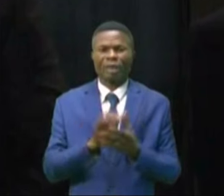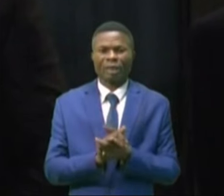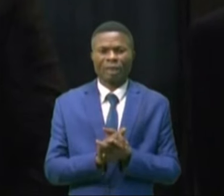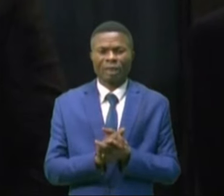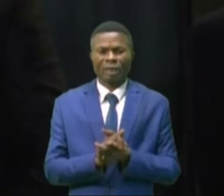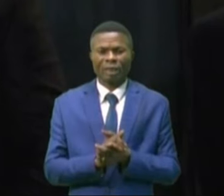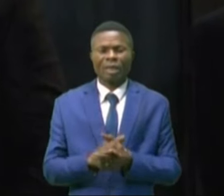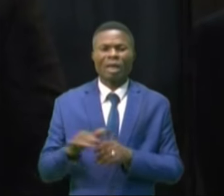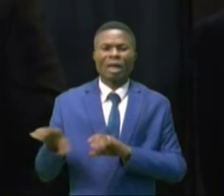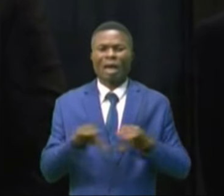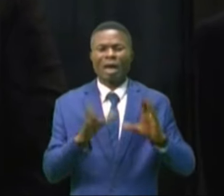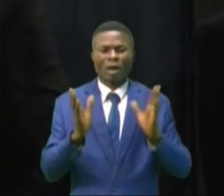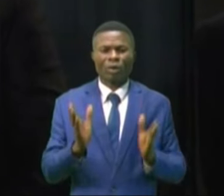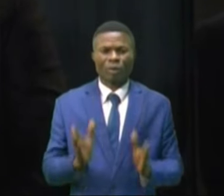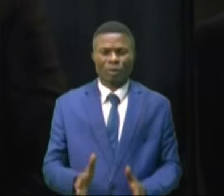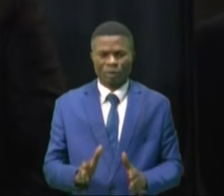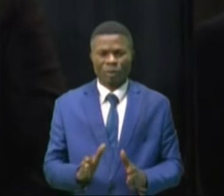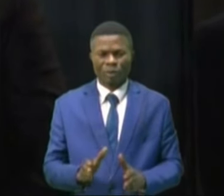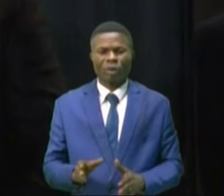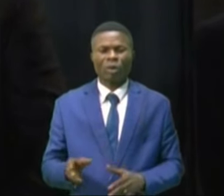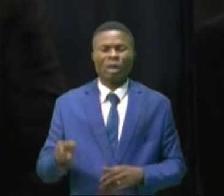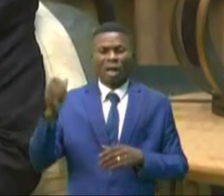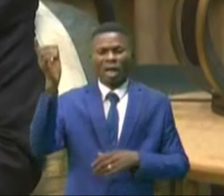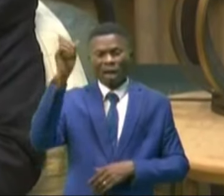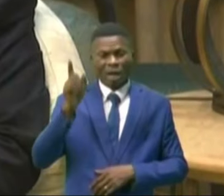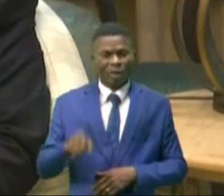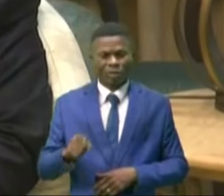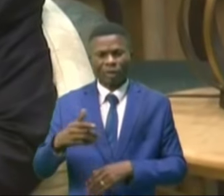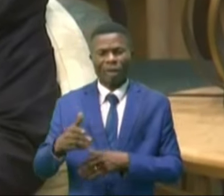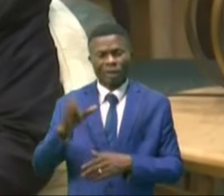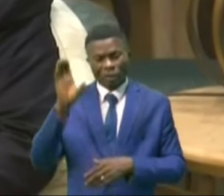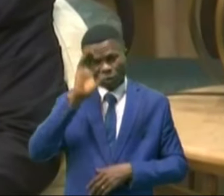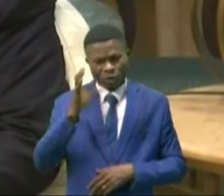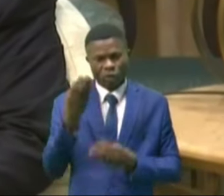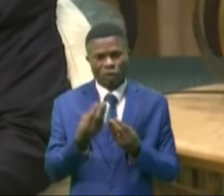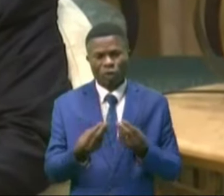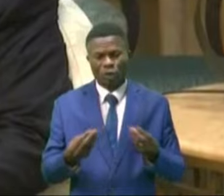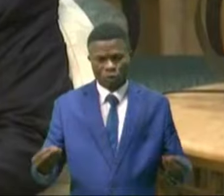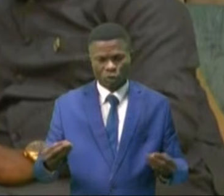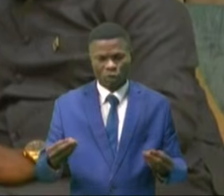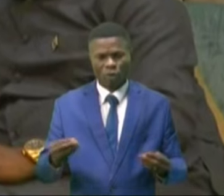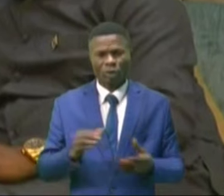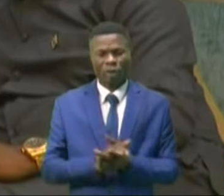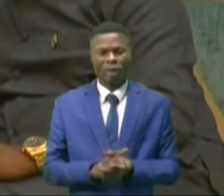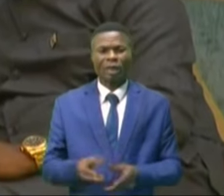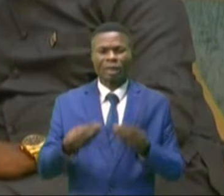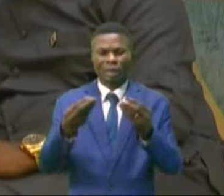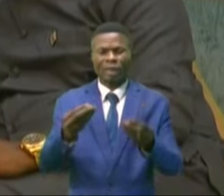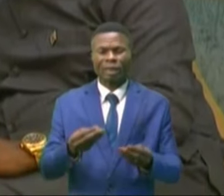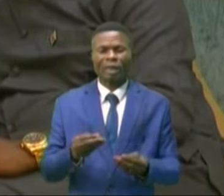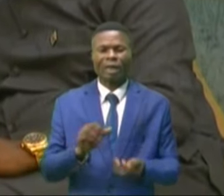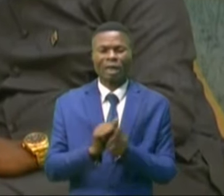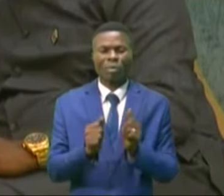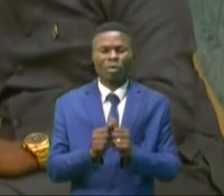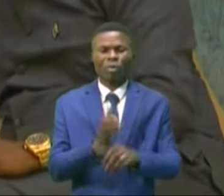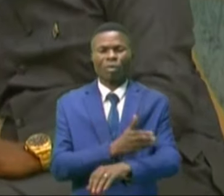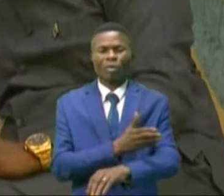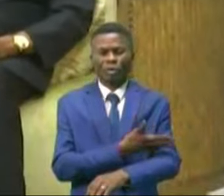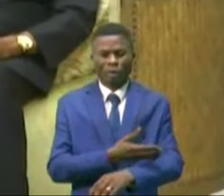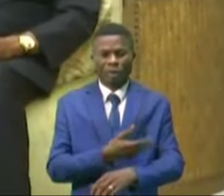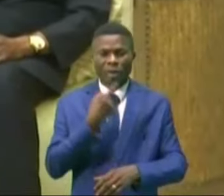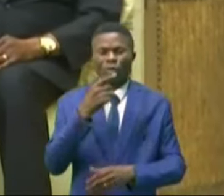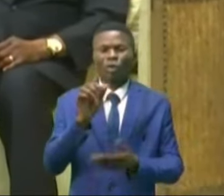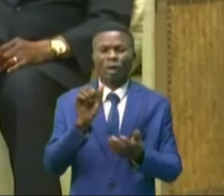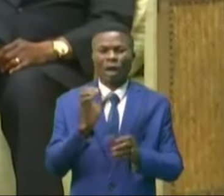de tous ces acteurs de la région pour essayer d'aller dans le sens de la facilitation. C'est tout ce que je peux vous